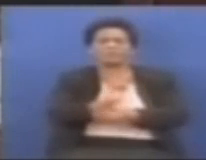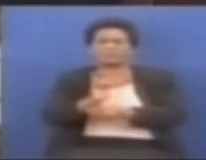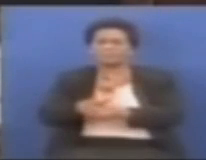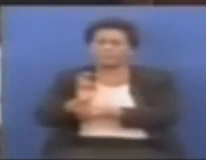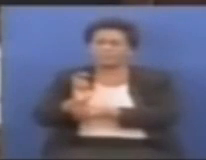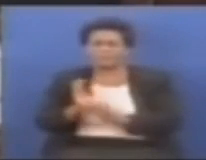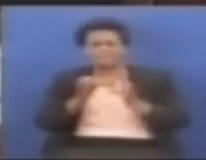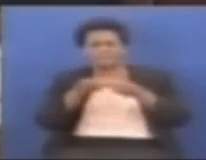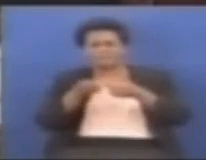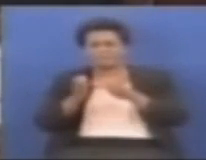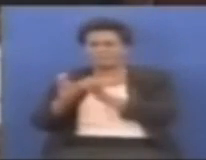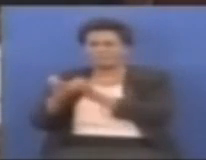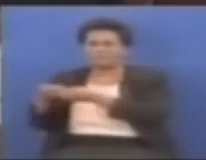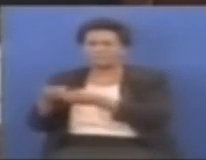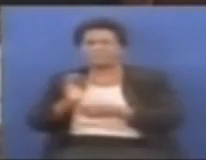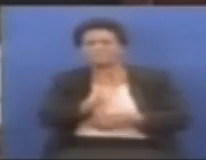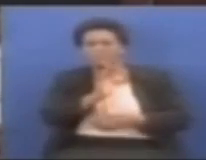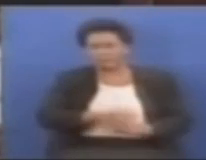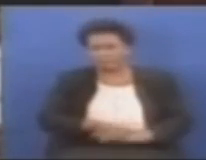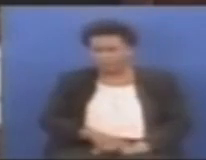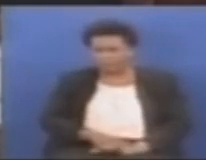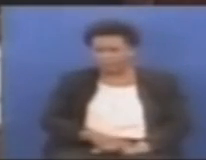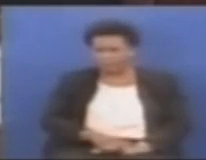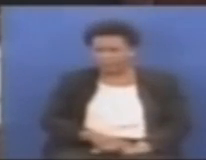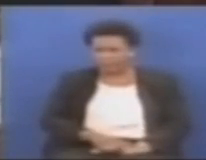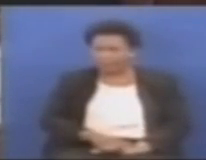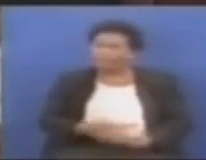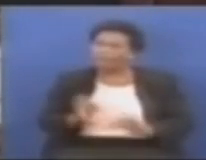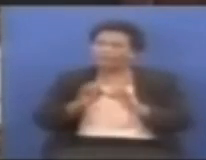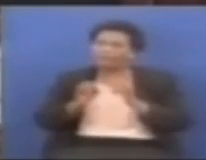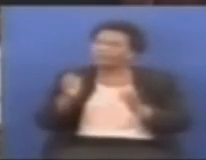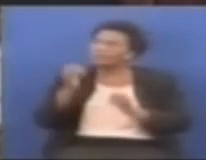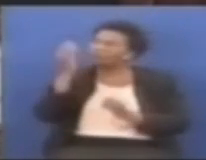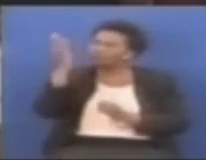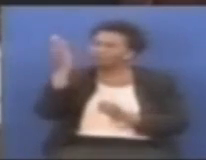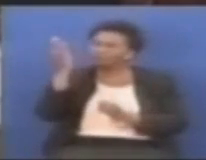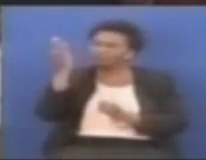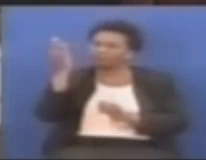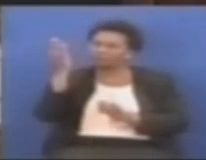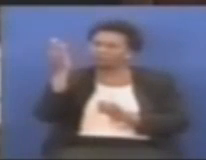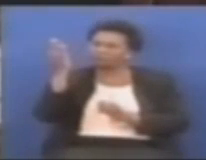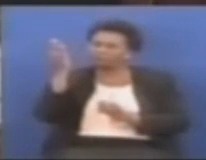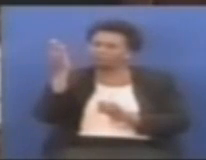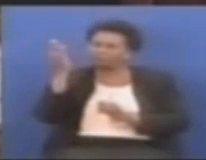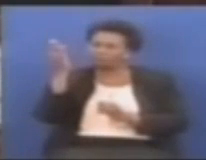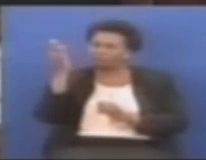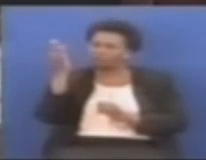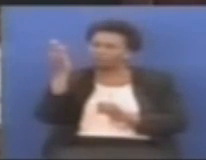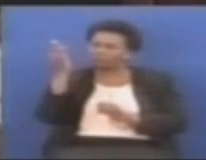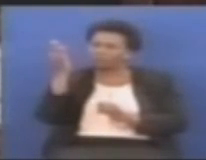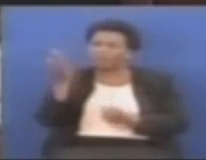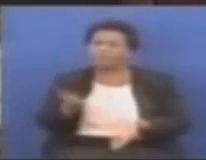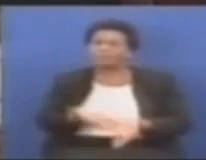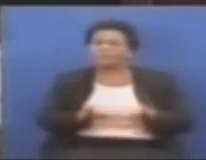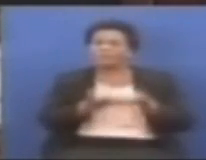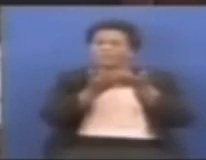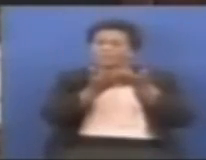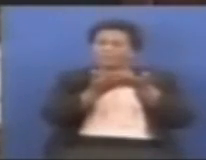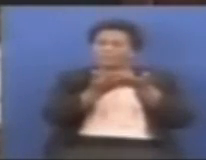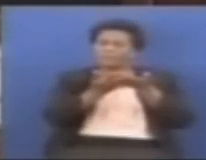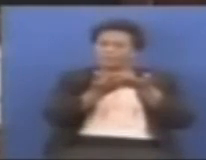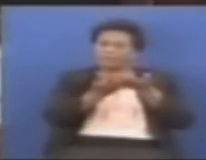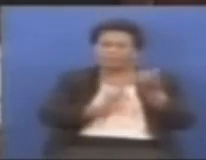Mheshimiwa Saidi Bungara, swali la nyongeza tafadhali. Mheshimiwa Spika, kwanza